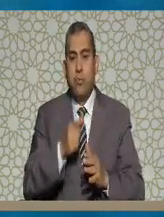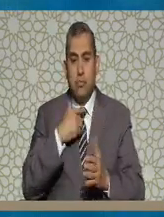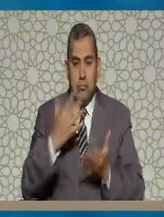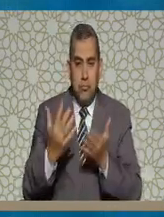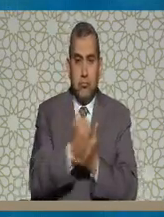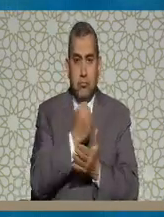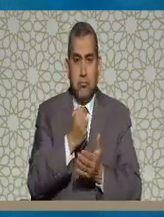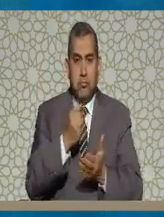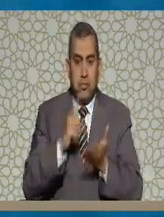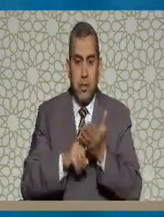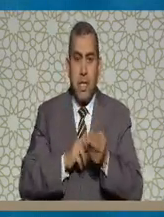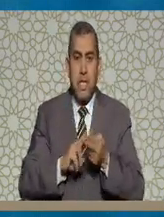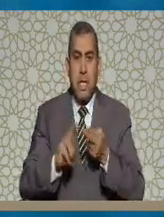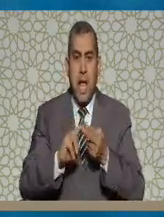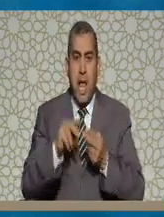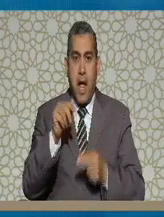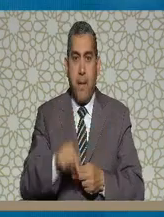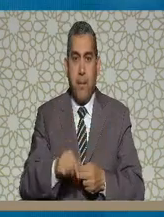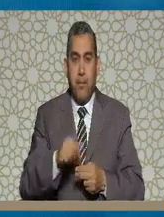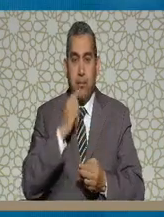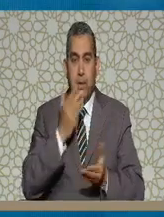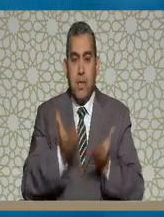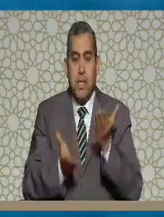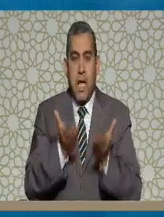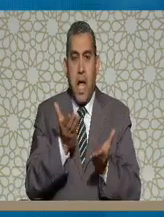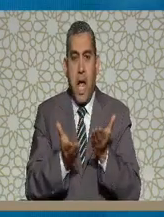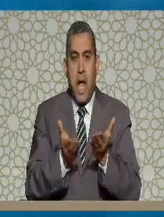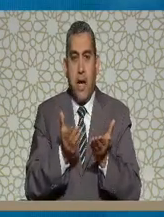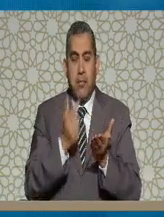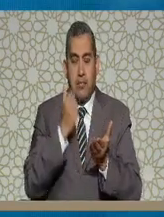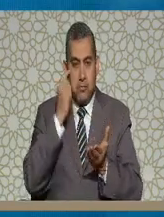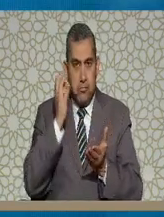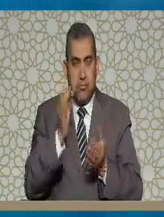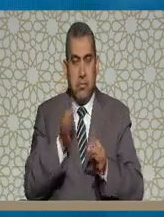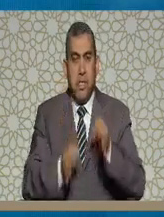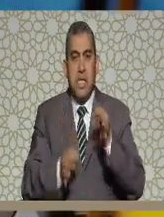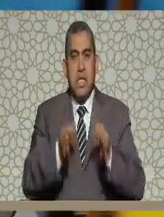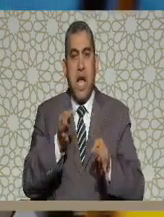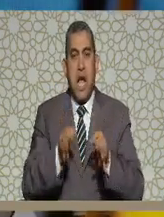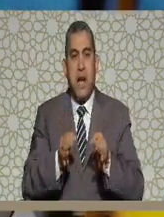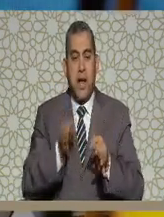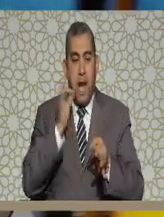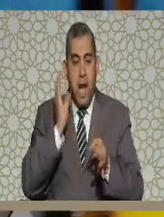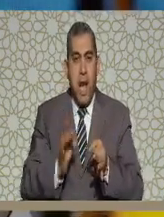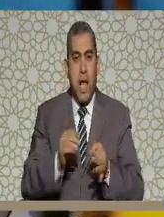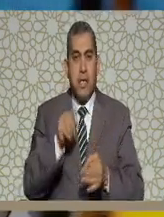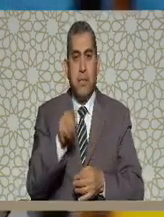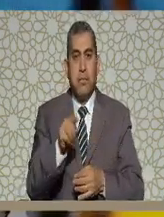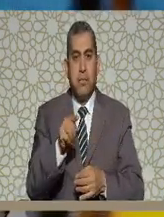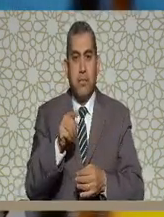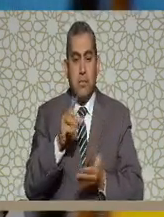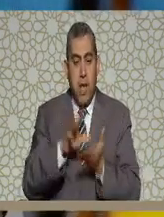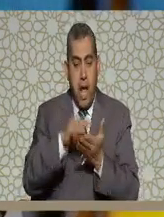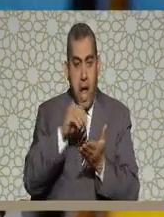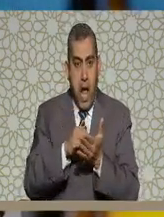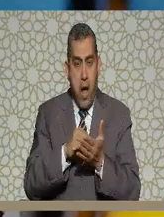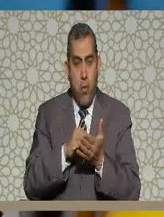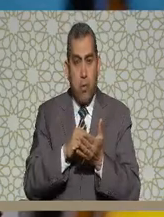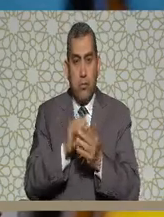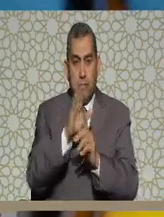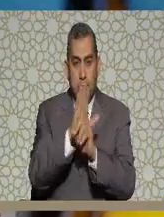لنا السلام الاتزان لازم يحصل لنا ده اللي يبدا بالاحسان مع